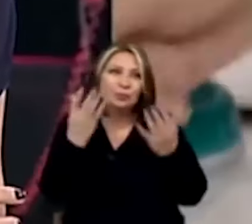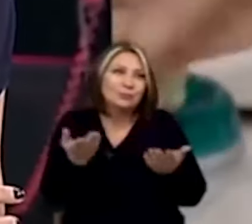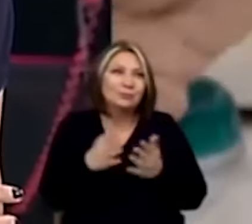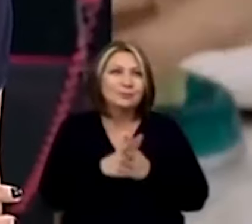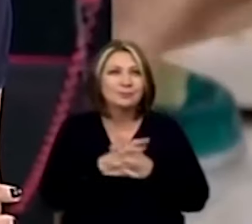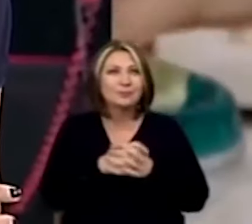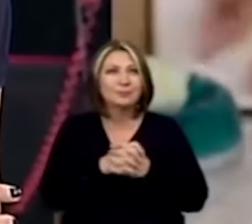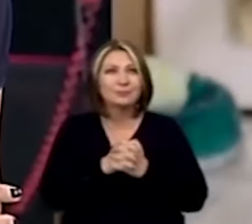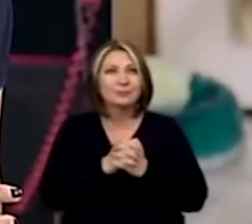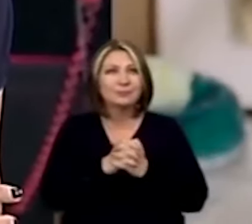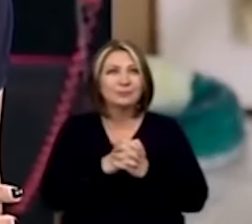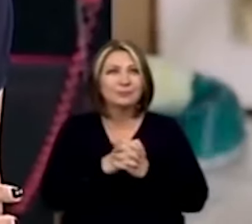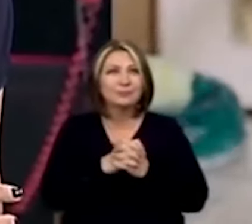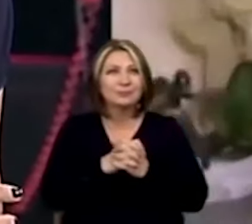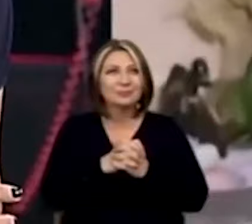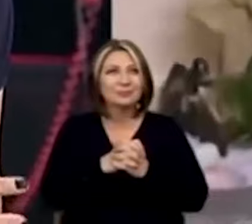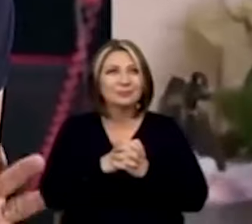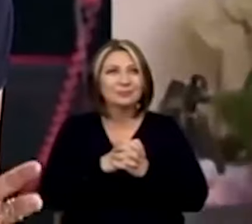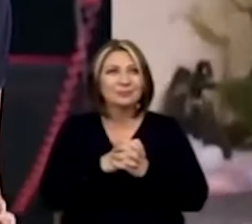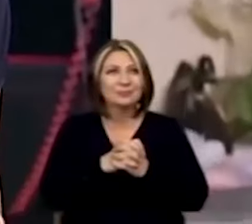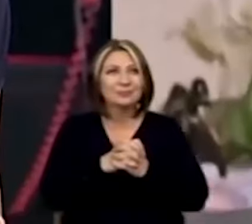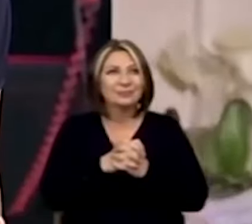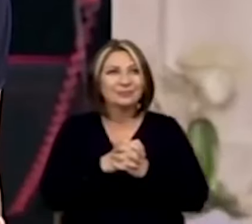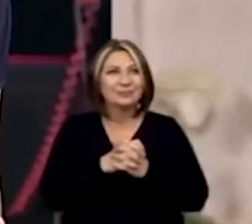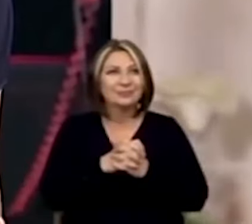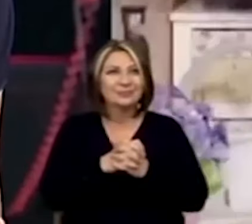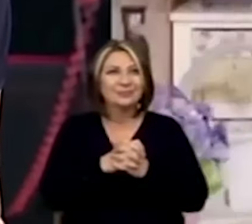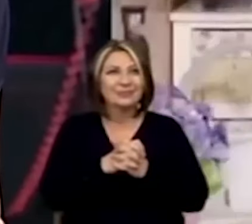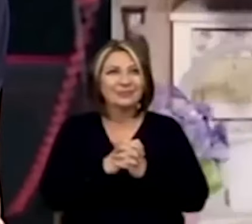yani. Peki nasıl kendini...